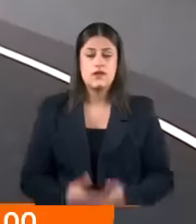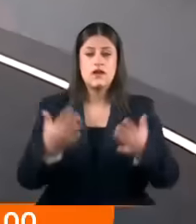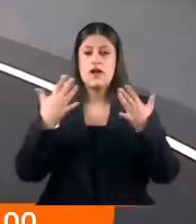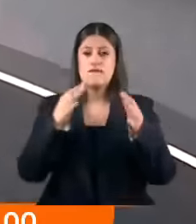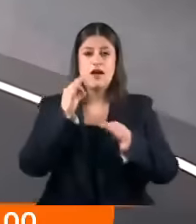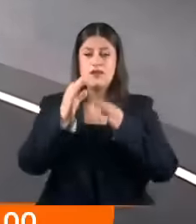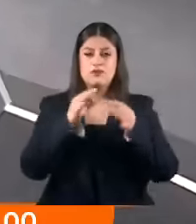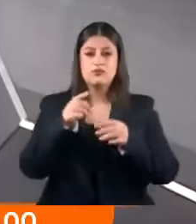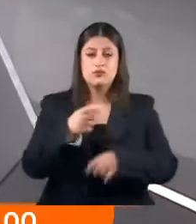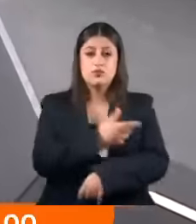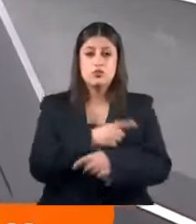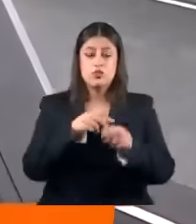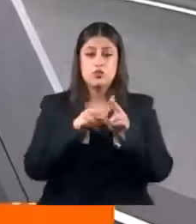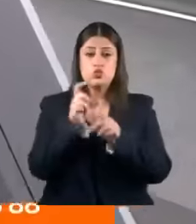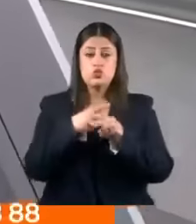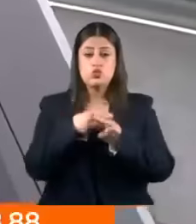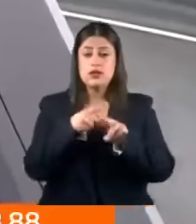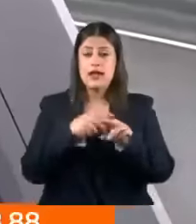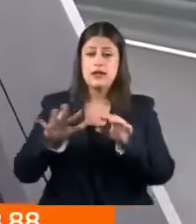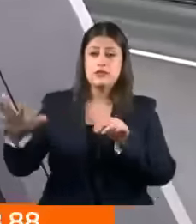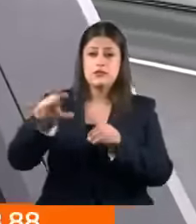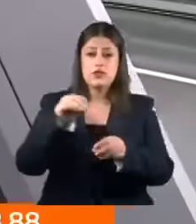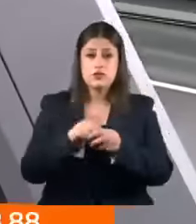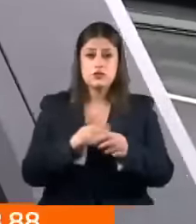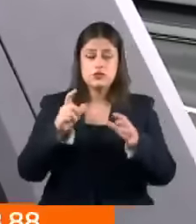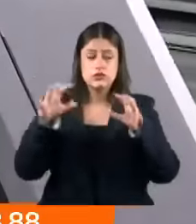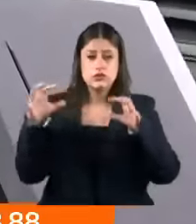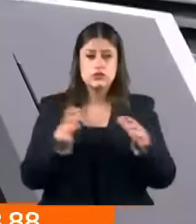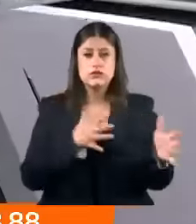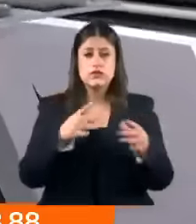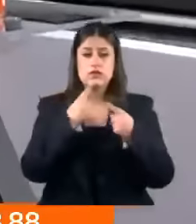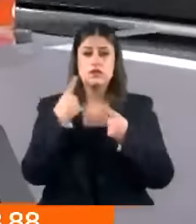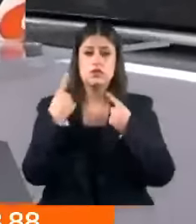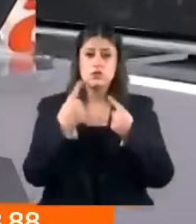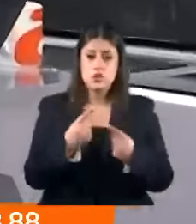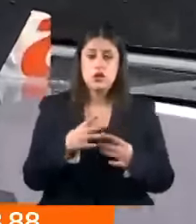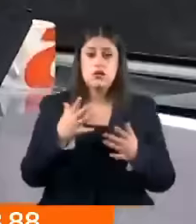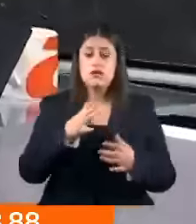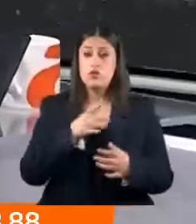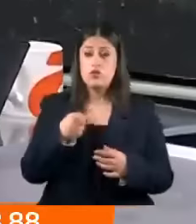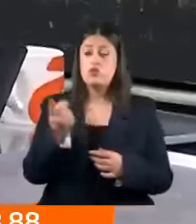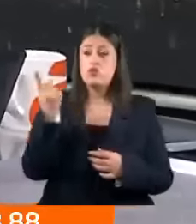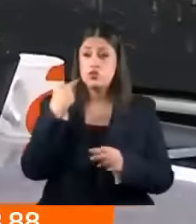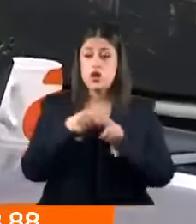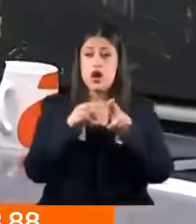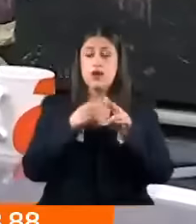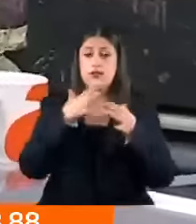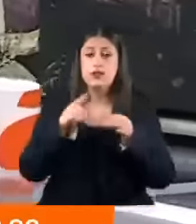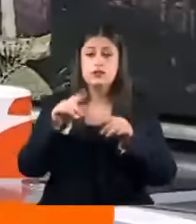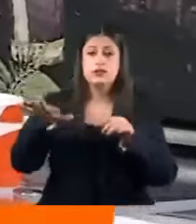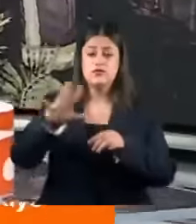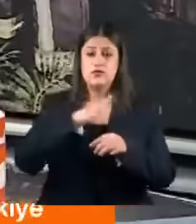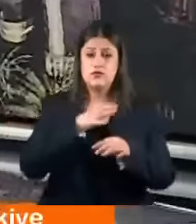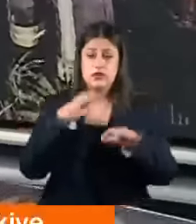Meteoroloji yurdun kuzey kesimleri için fırtına ve kuvvetli yağış uyarısı verdi. Ne var ki o yağış dün Akdeniz'de etkiliydi. Sağanak